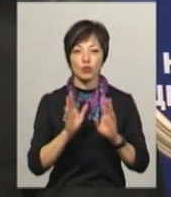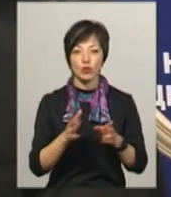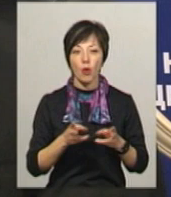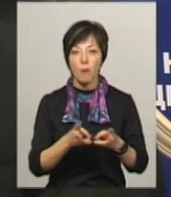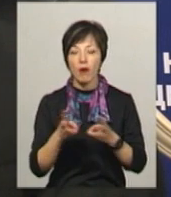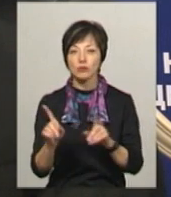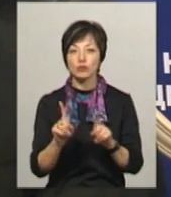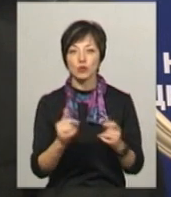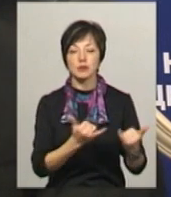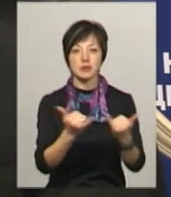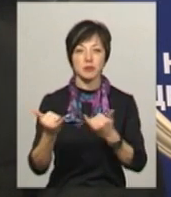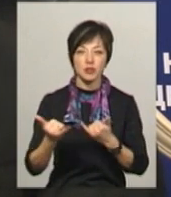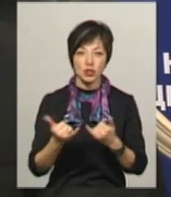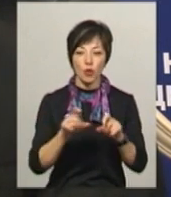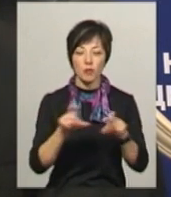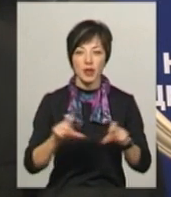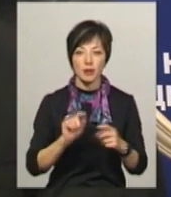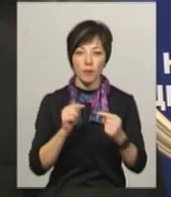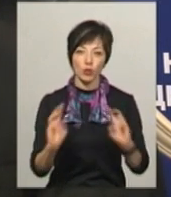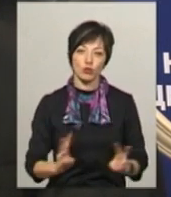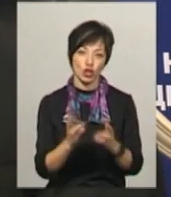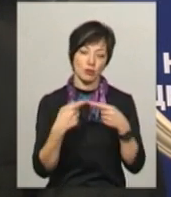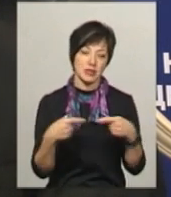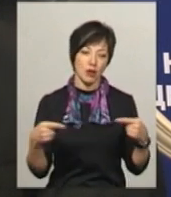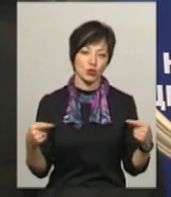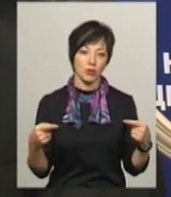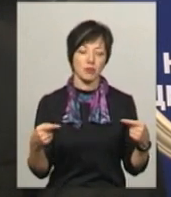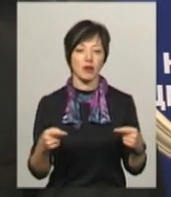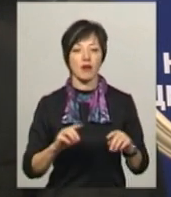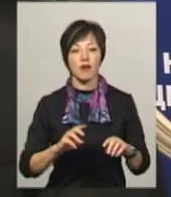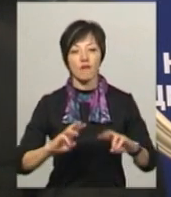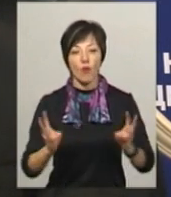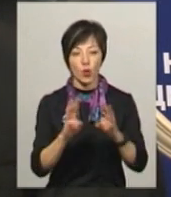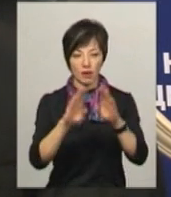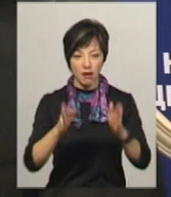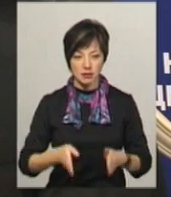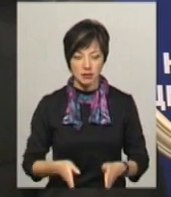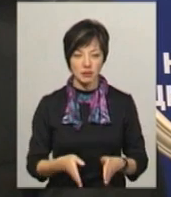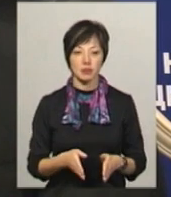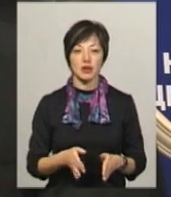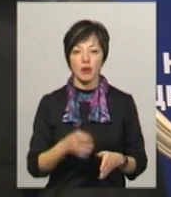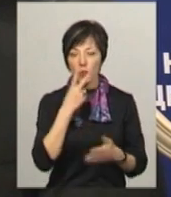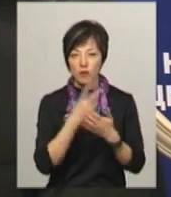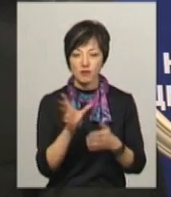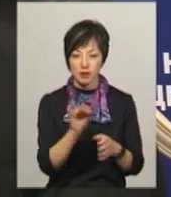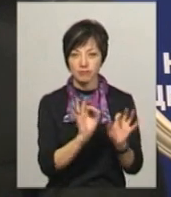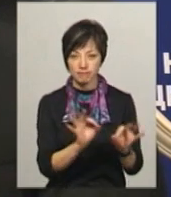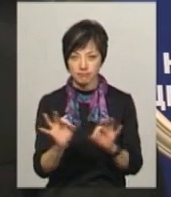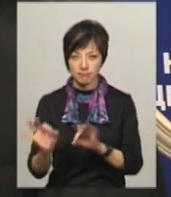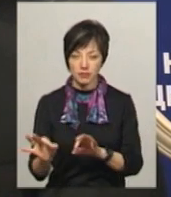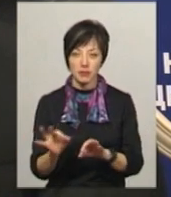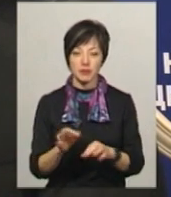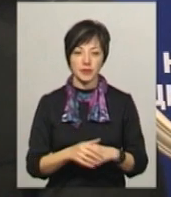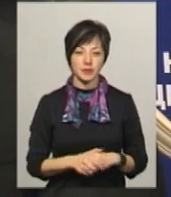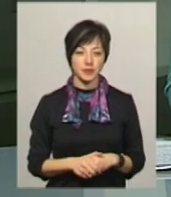опалюватися, забезпечення об'єктів протипожежними засобами, тобто вогнегасниками, справність систем протипожежного захисту за наявності, де вони